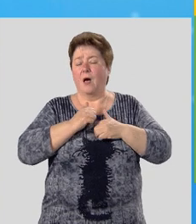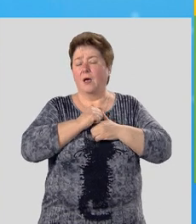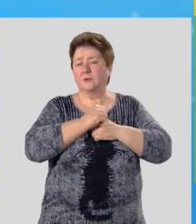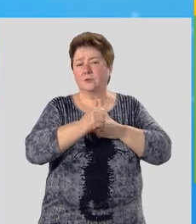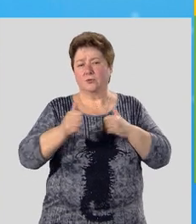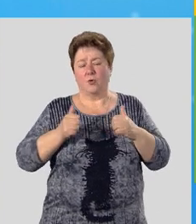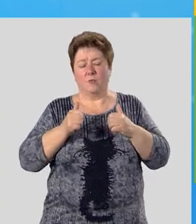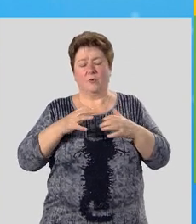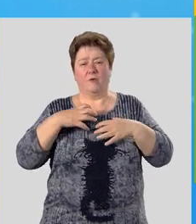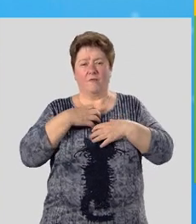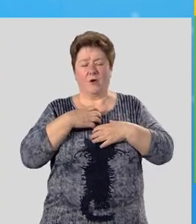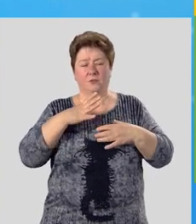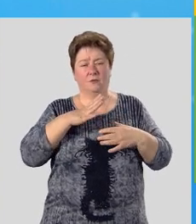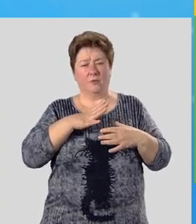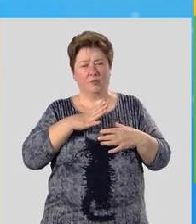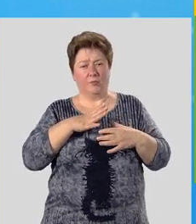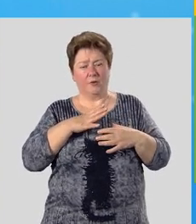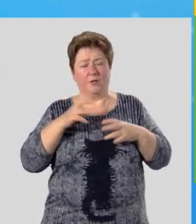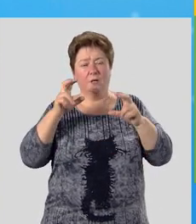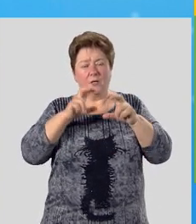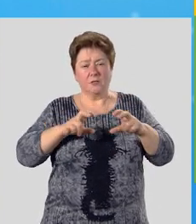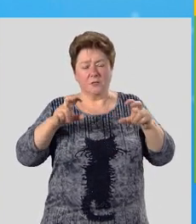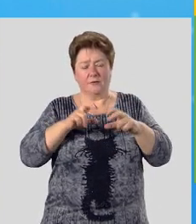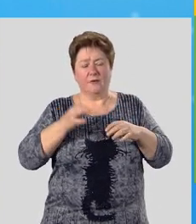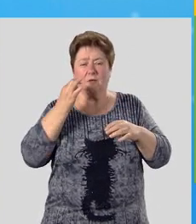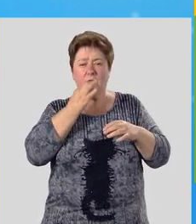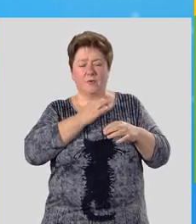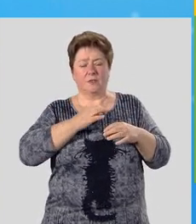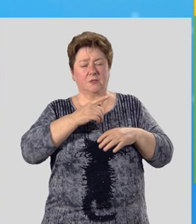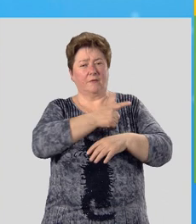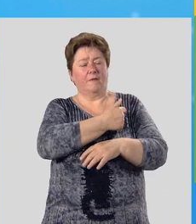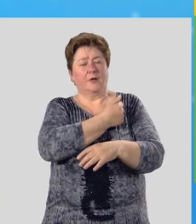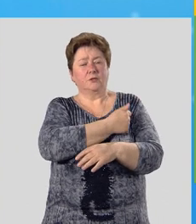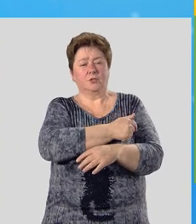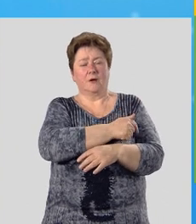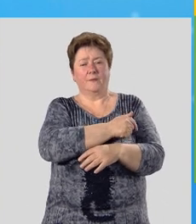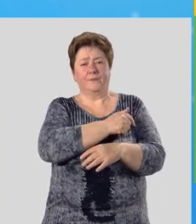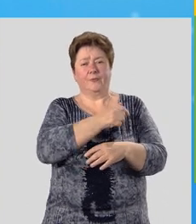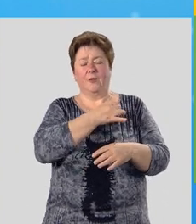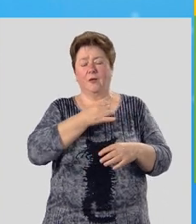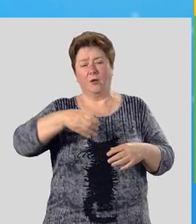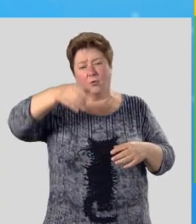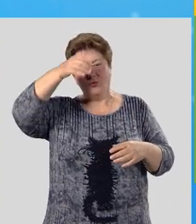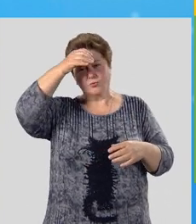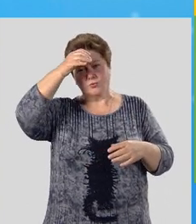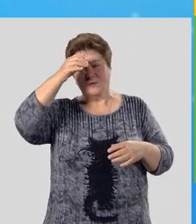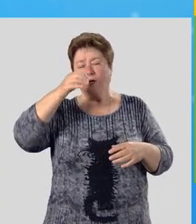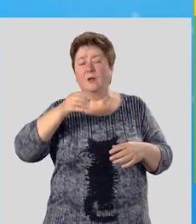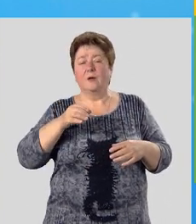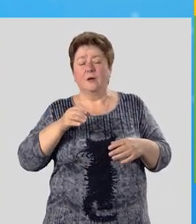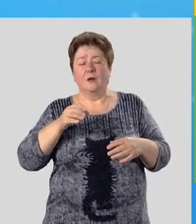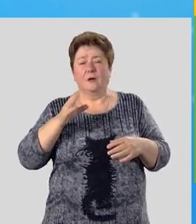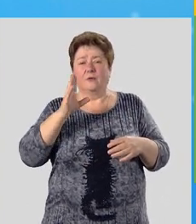Особенно значимыми оказались исследования немецкого врача и ученого